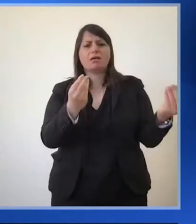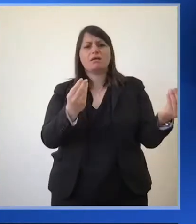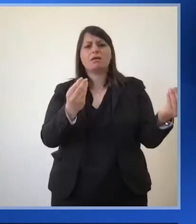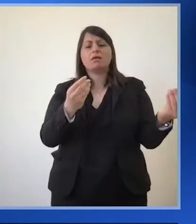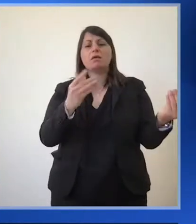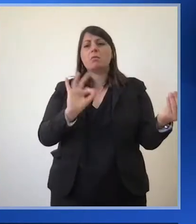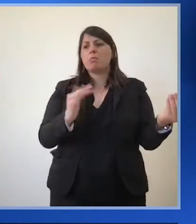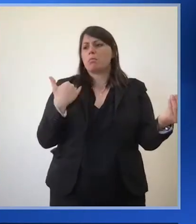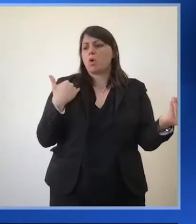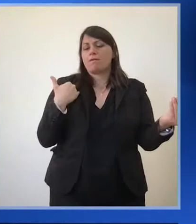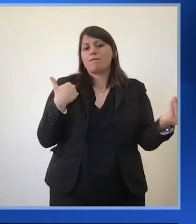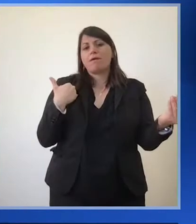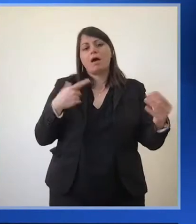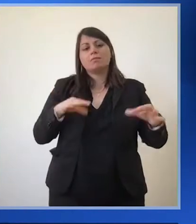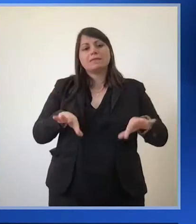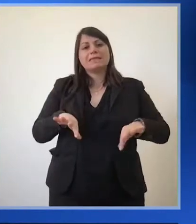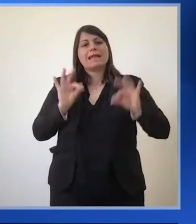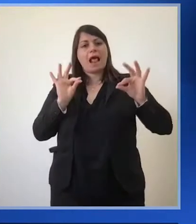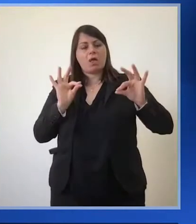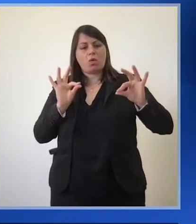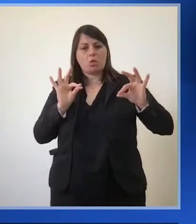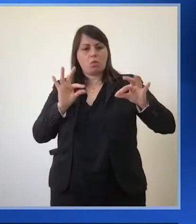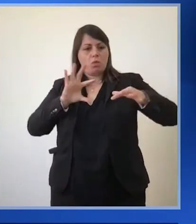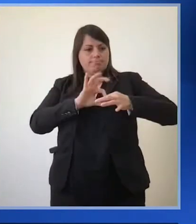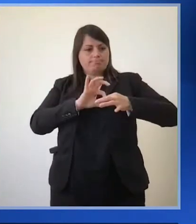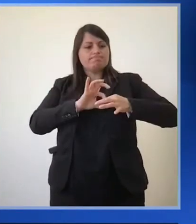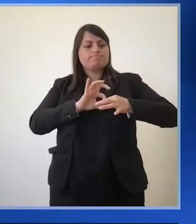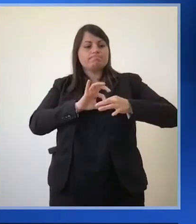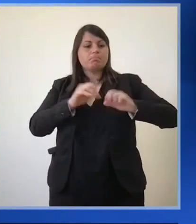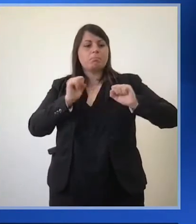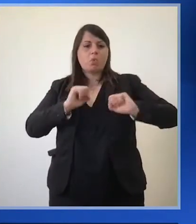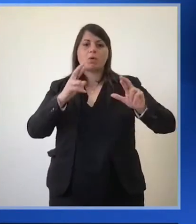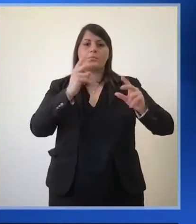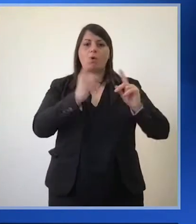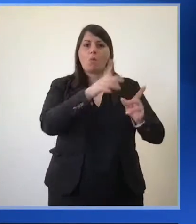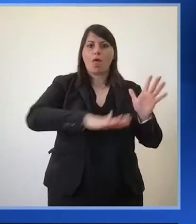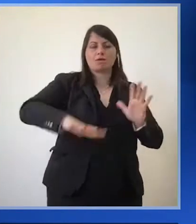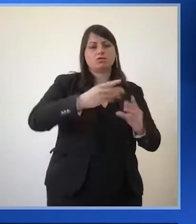scorsi possa restituire speranza alla popolazione.